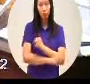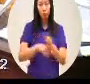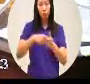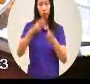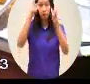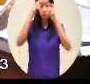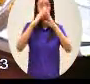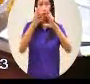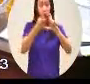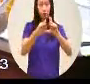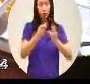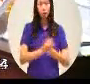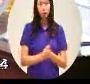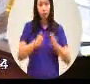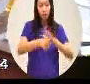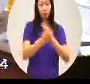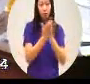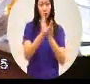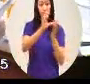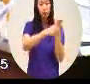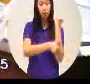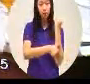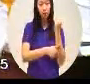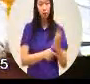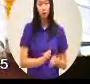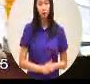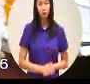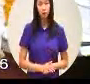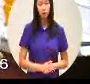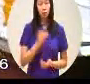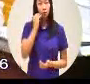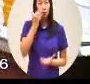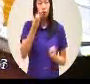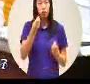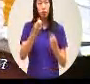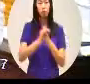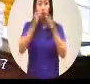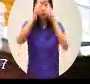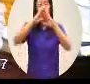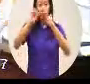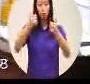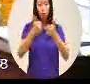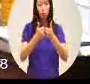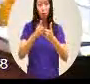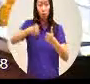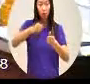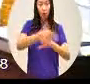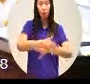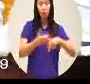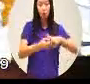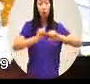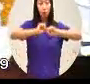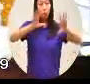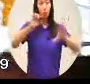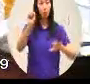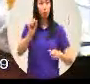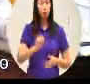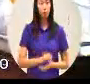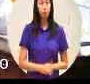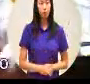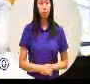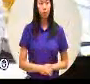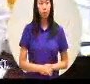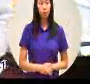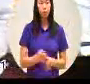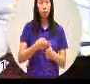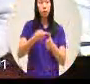高雄区的入学方式没有经过高雄市议会同意的不得公告按、啊、你先